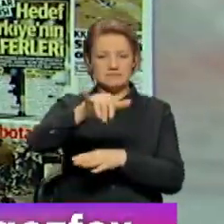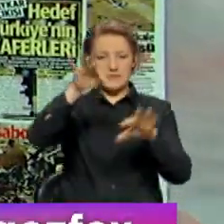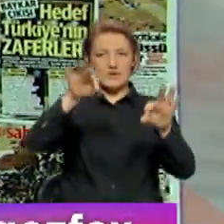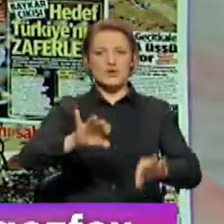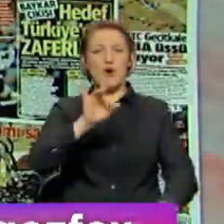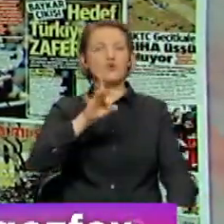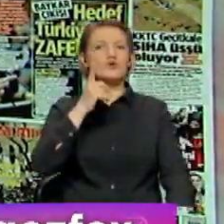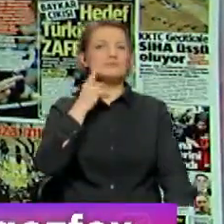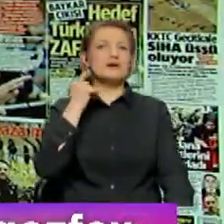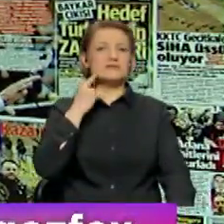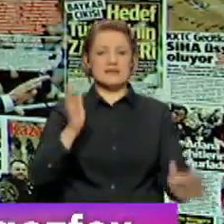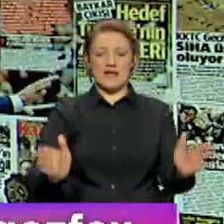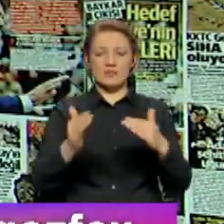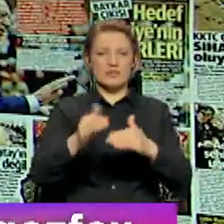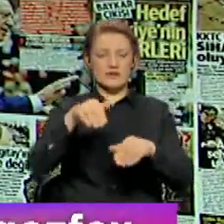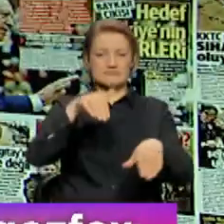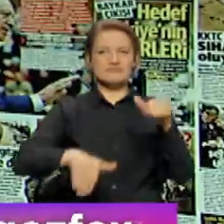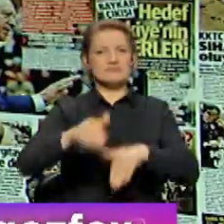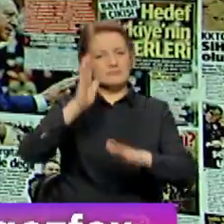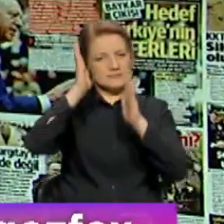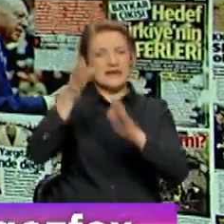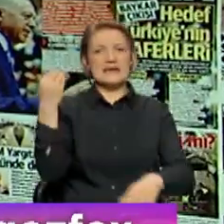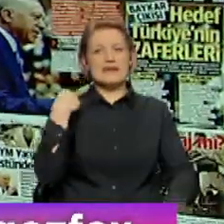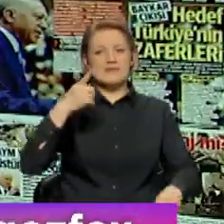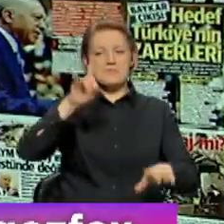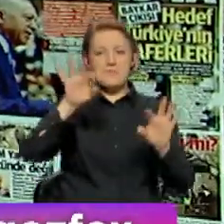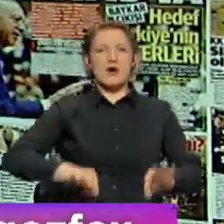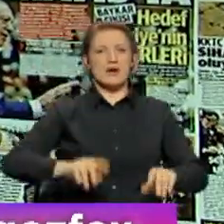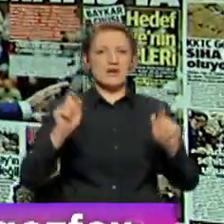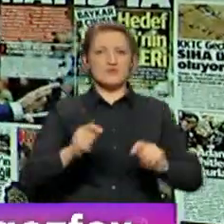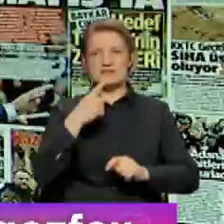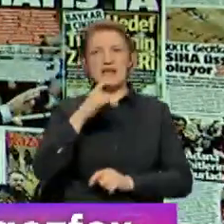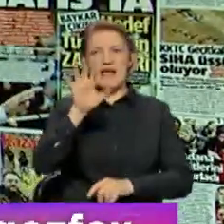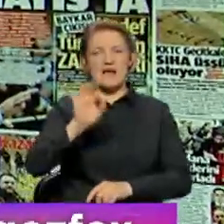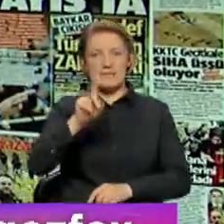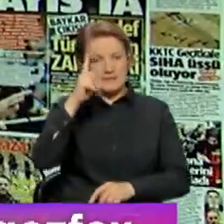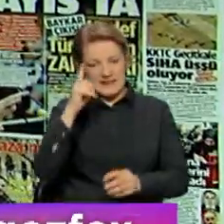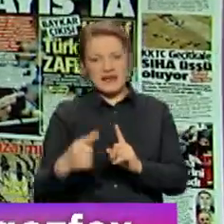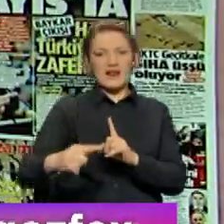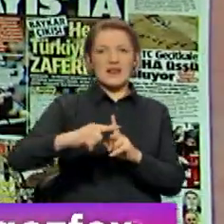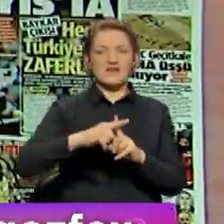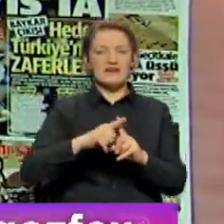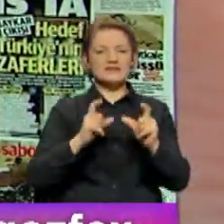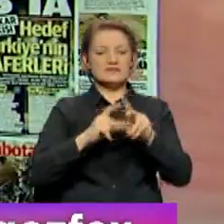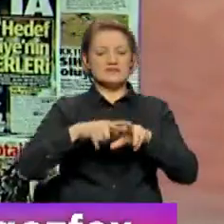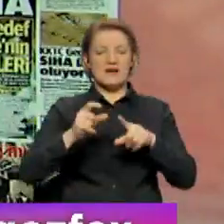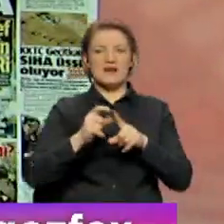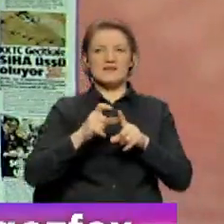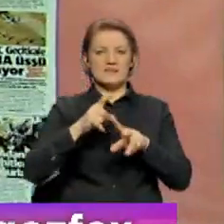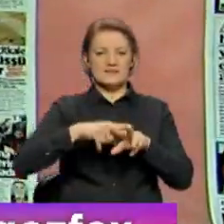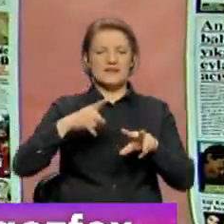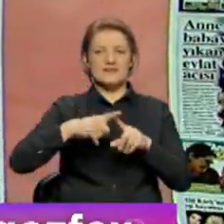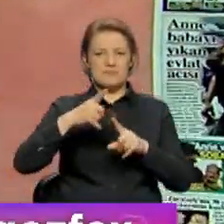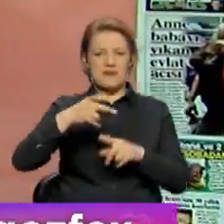çıkışında 14 Mayıs'ta Sandığa gideceğiz yeni bir başlangıç yapacağız dedi Hemen bir bilgi daha ekleyeyim Saadet Partisi lideri temel